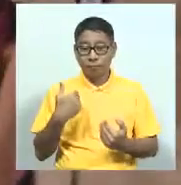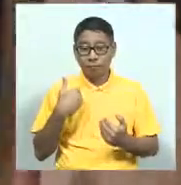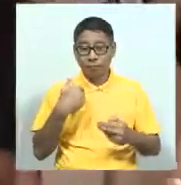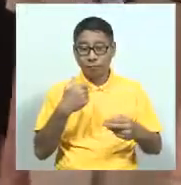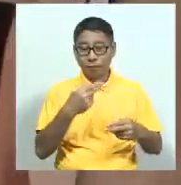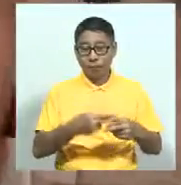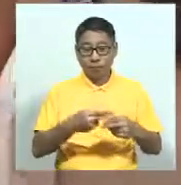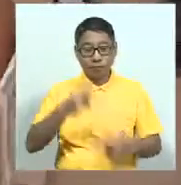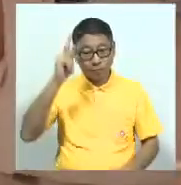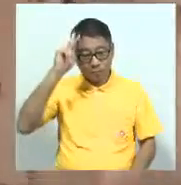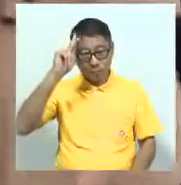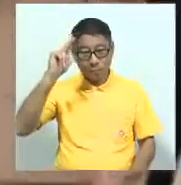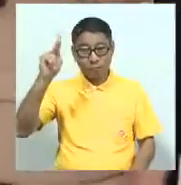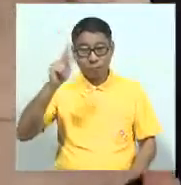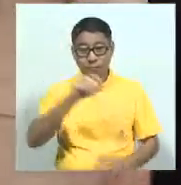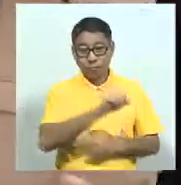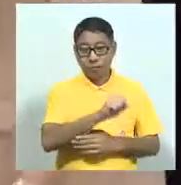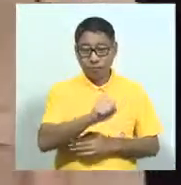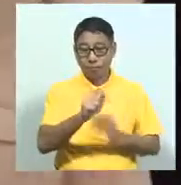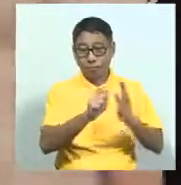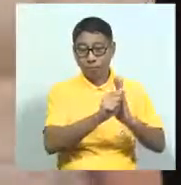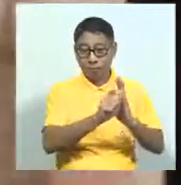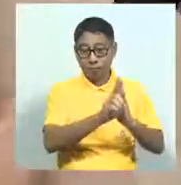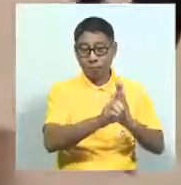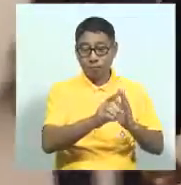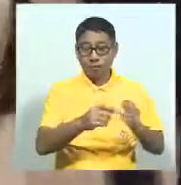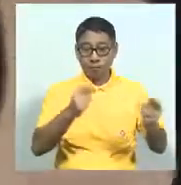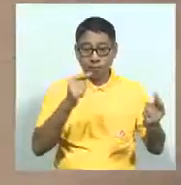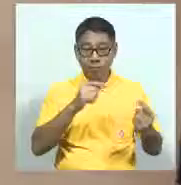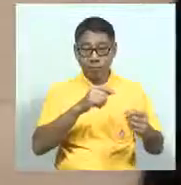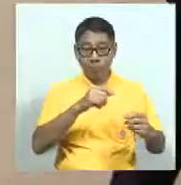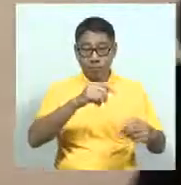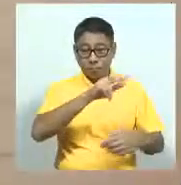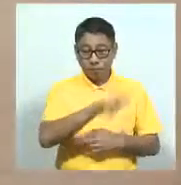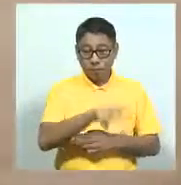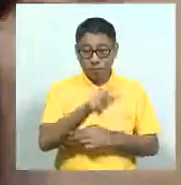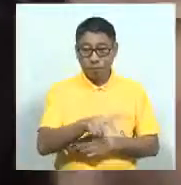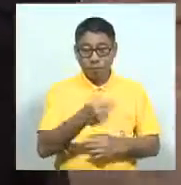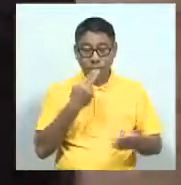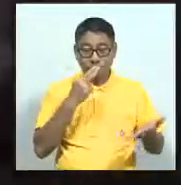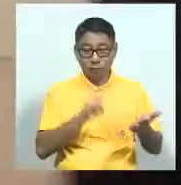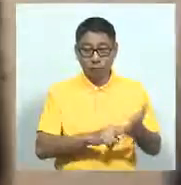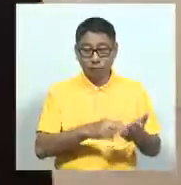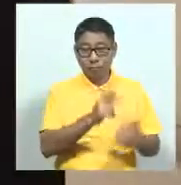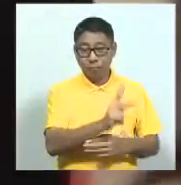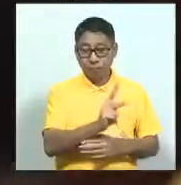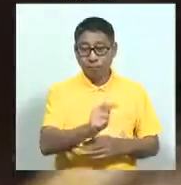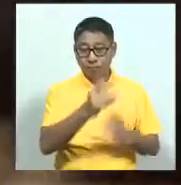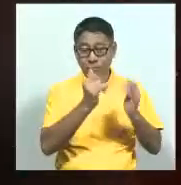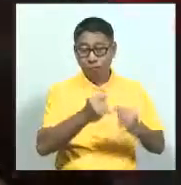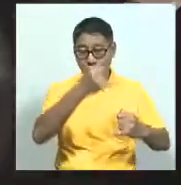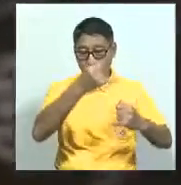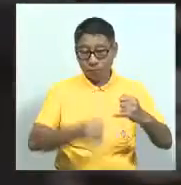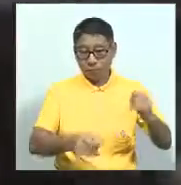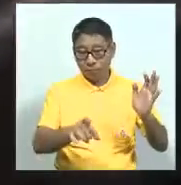นายกนกลิ้มตระกูลส.ส.อุตรดิตถ์เขต1พรรคเพื่อไทยเป็นคนที่เดินทางมารับหนังสือรับรองที่กกต.เป็นคนสุดท้